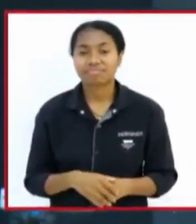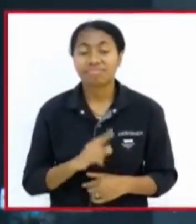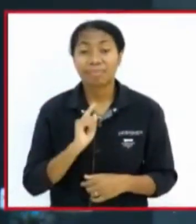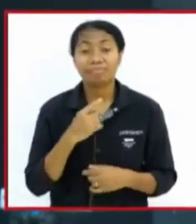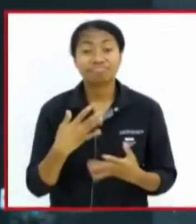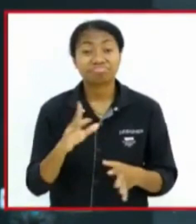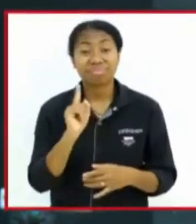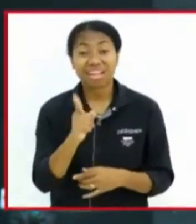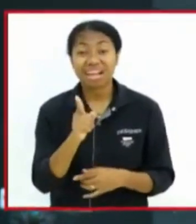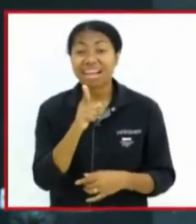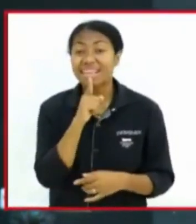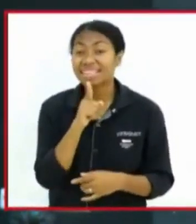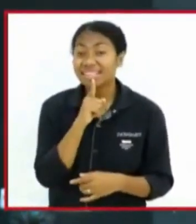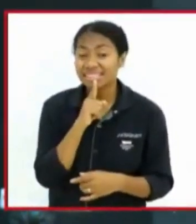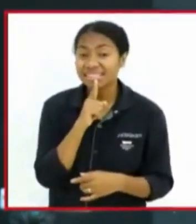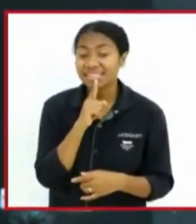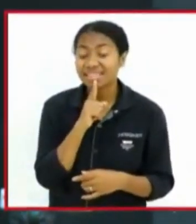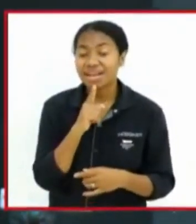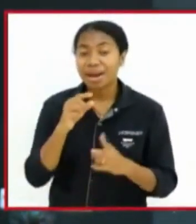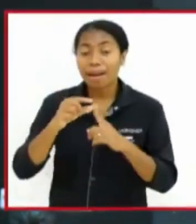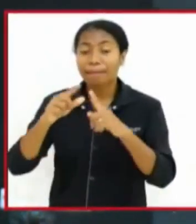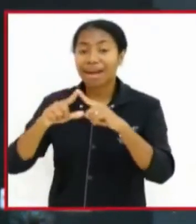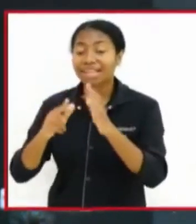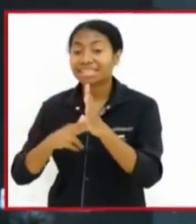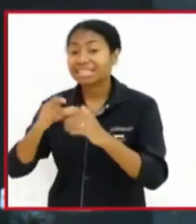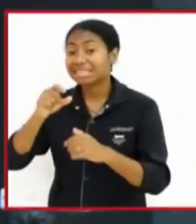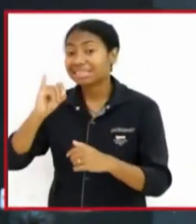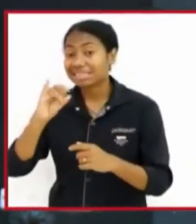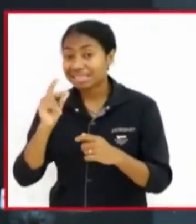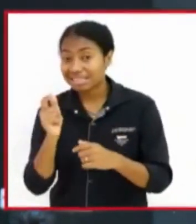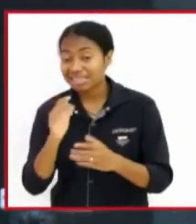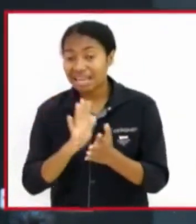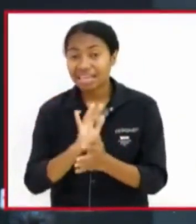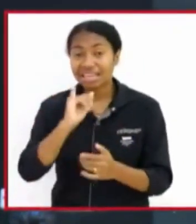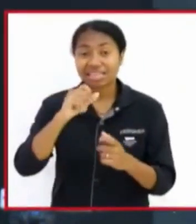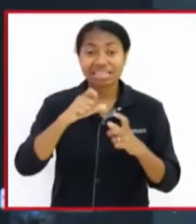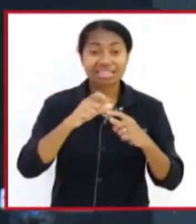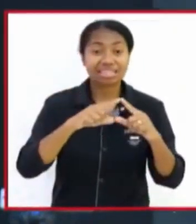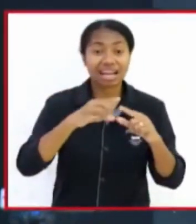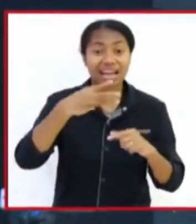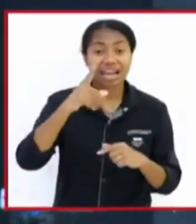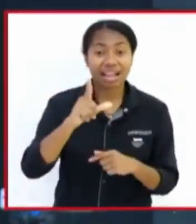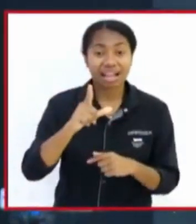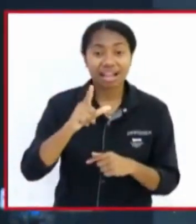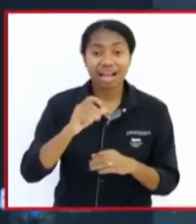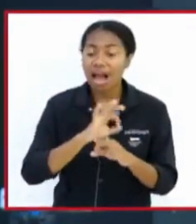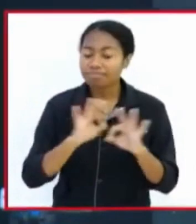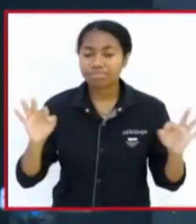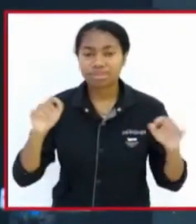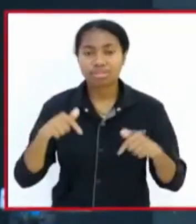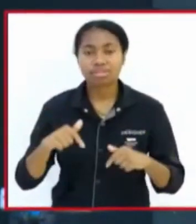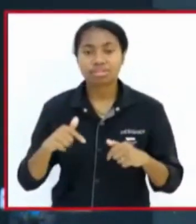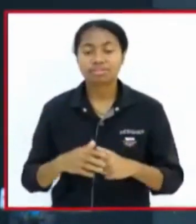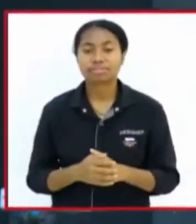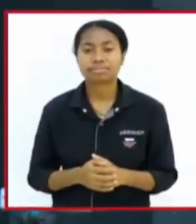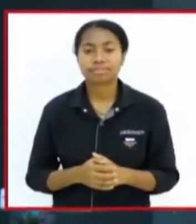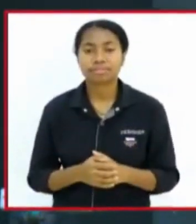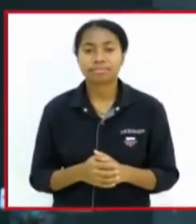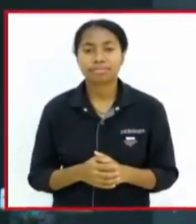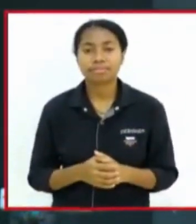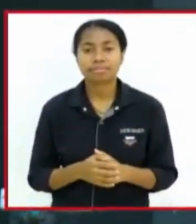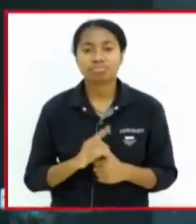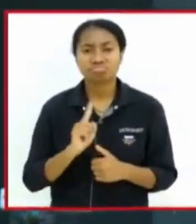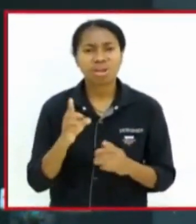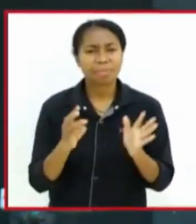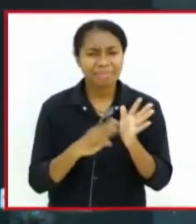hai magazine inggris-perancis Israel sepakat habis Mesir Hai laki-laki